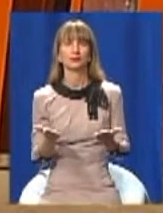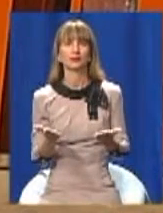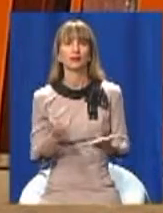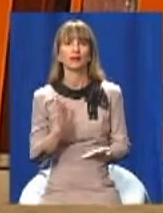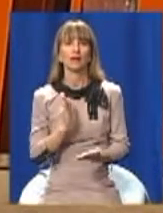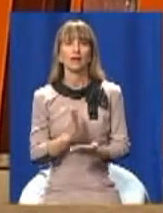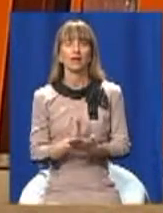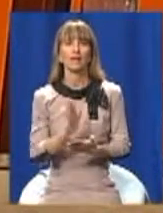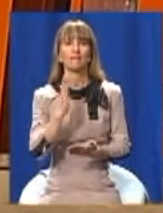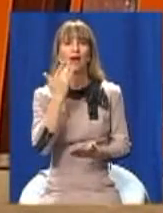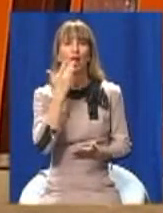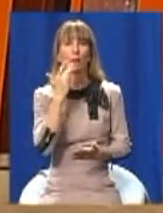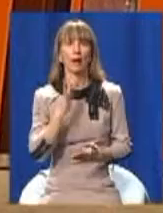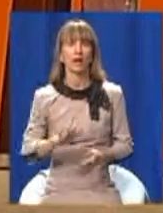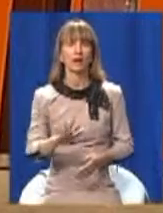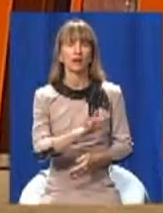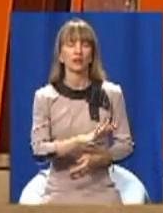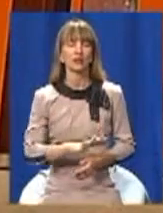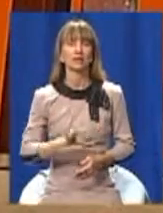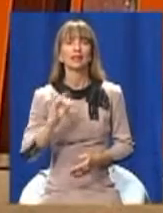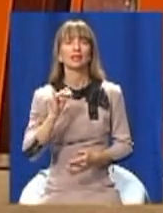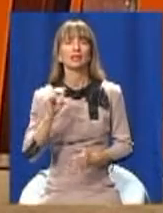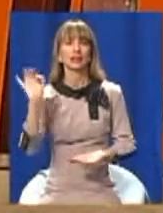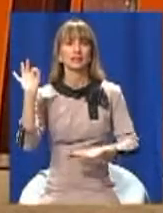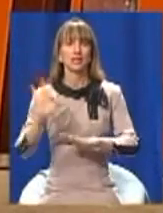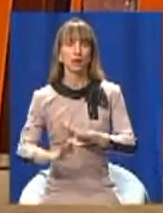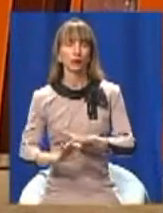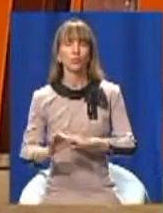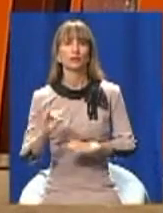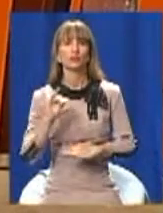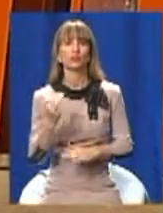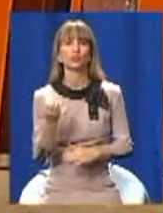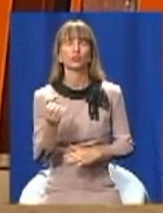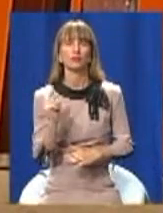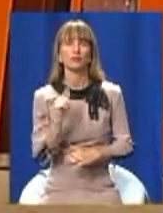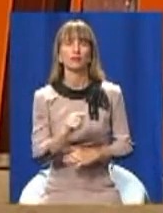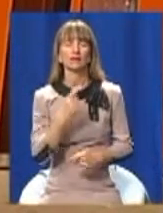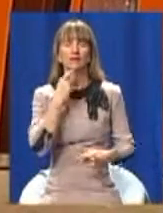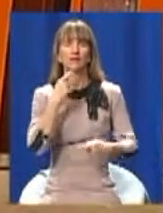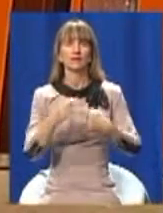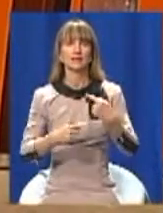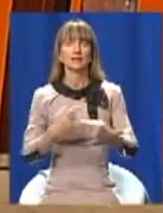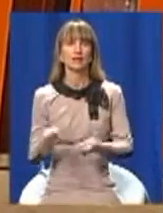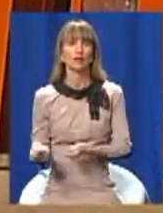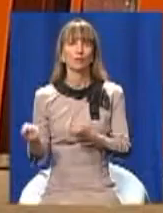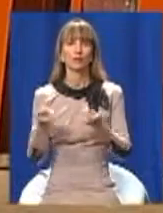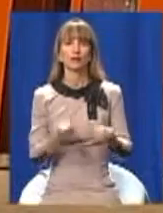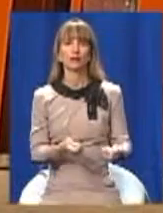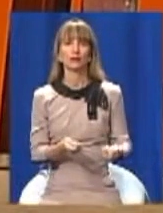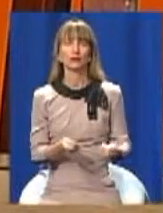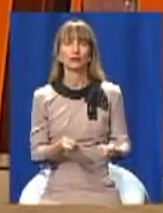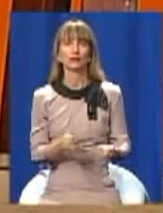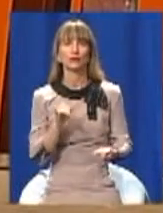який є в Америці та на Заході. Ще він завжди приносить